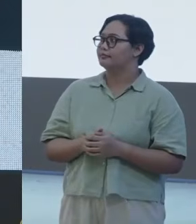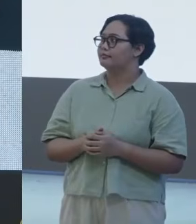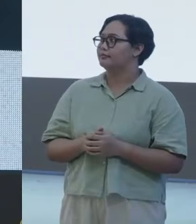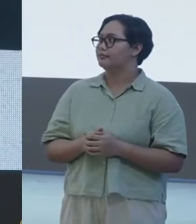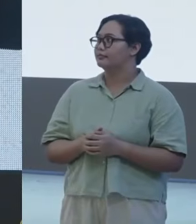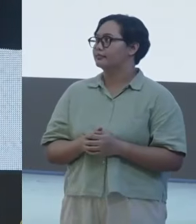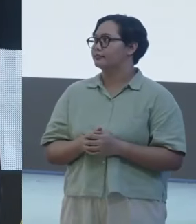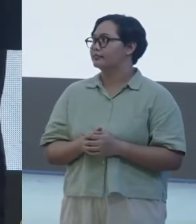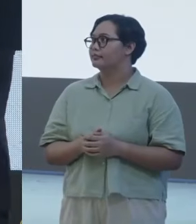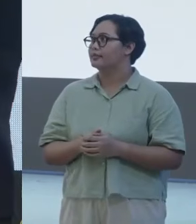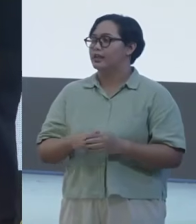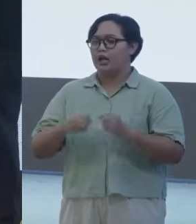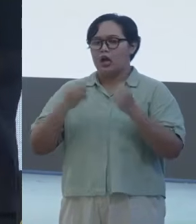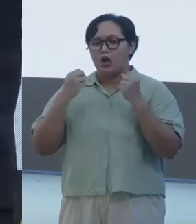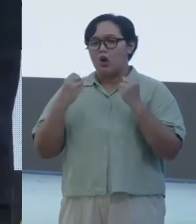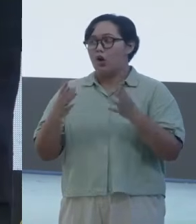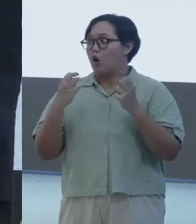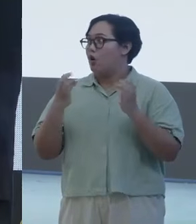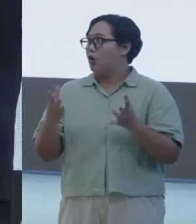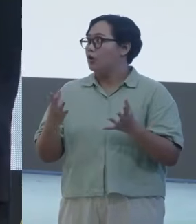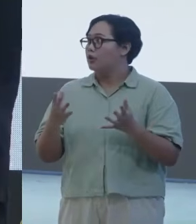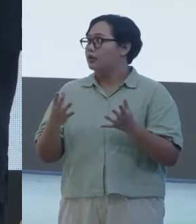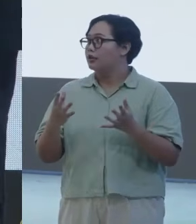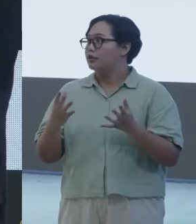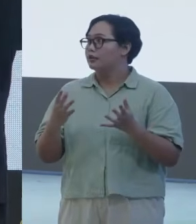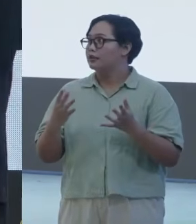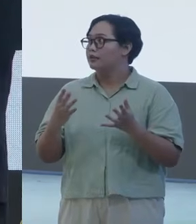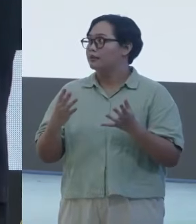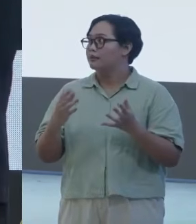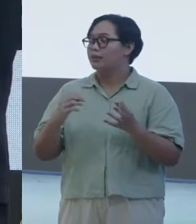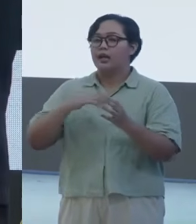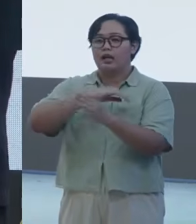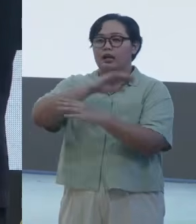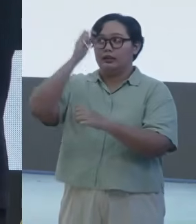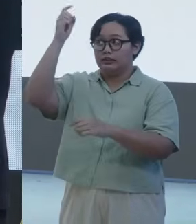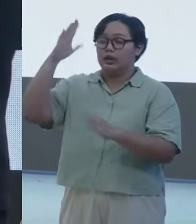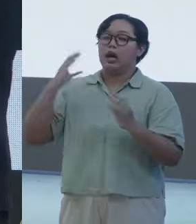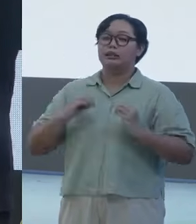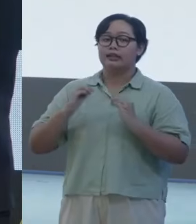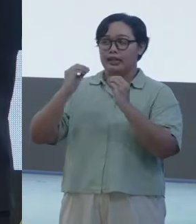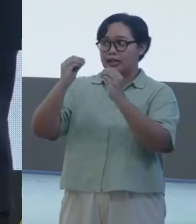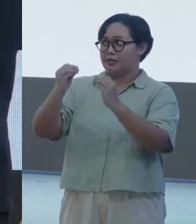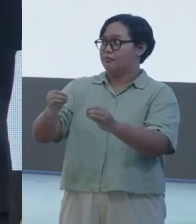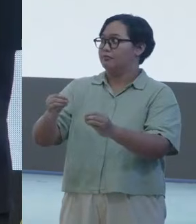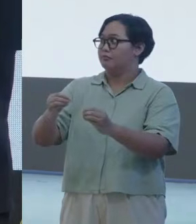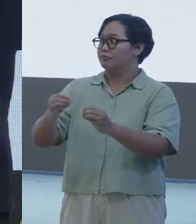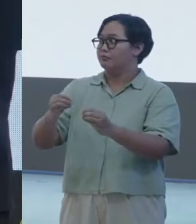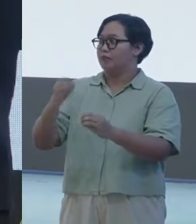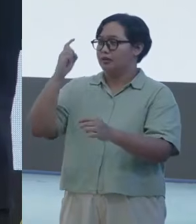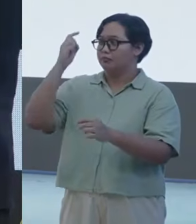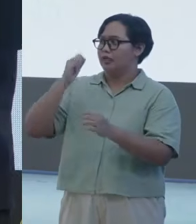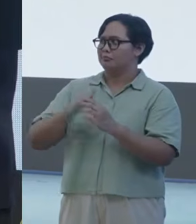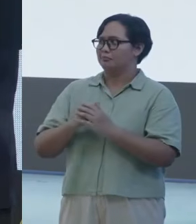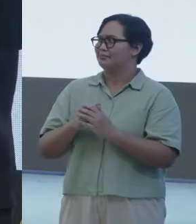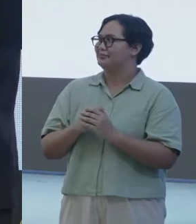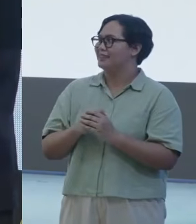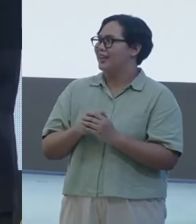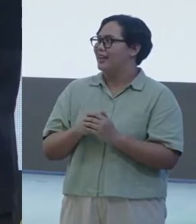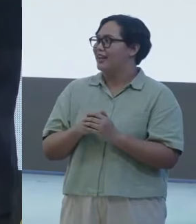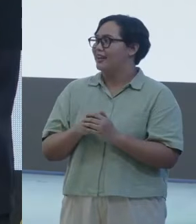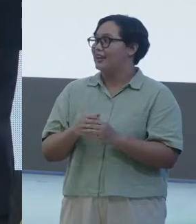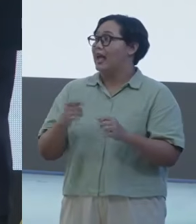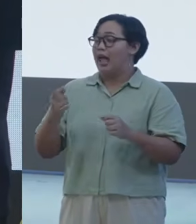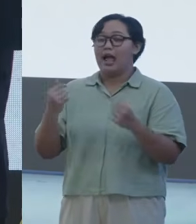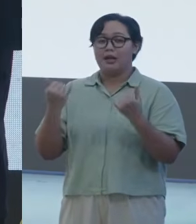Lahat na ibigay sa kanya ng Ama ay kanyang dadalhin hanggang sila ay mabuhay na maguli sa kaluwalhatian. And at the proper